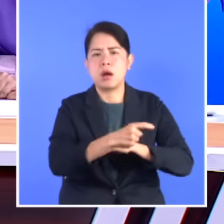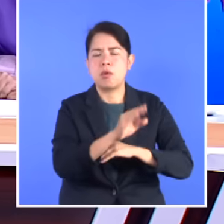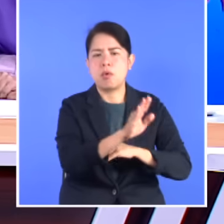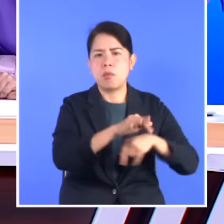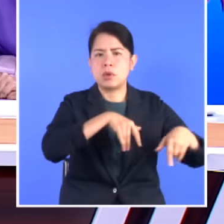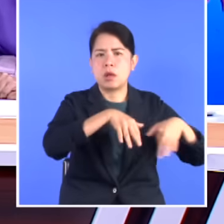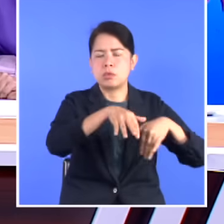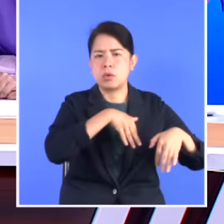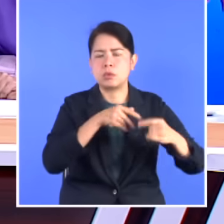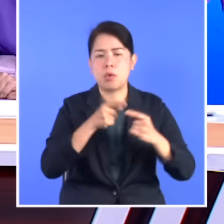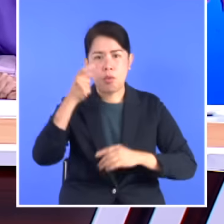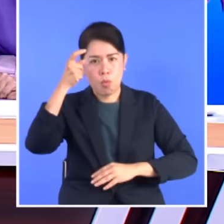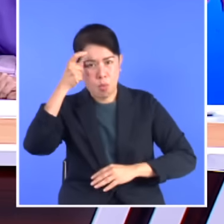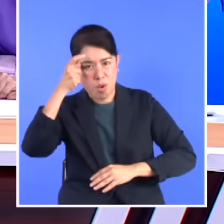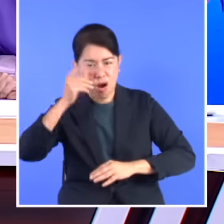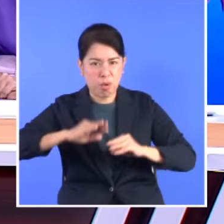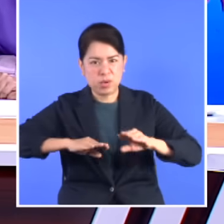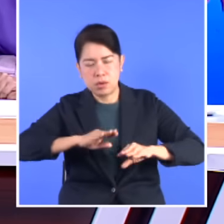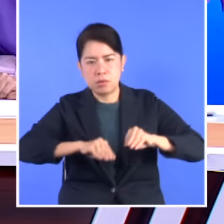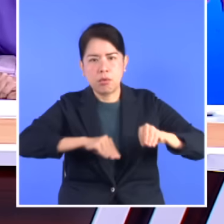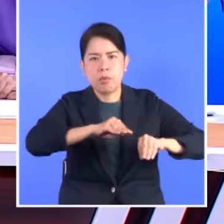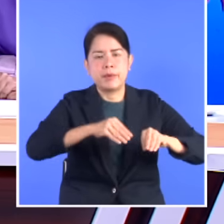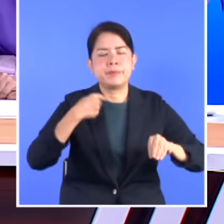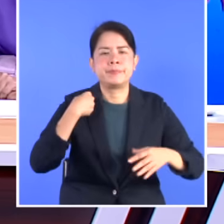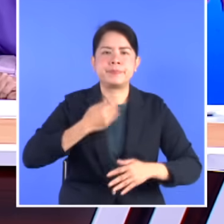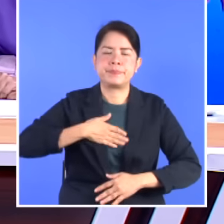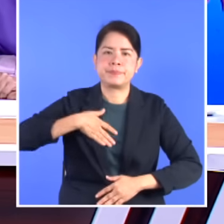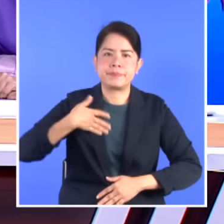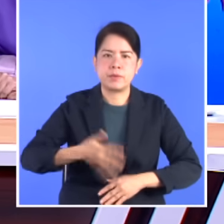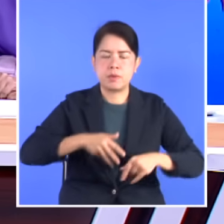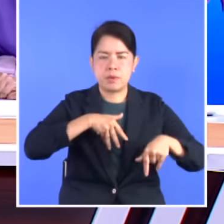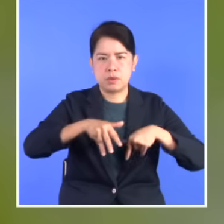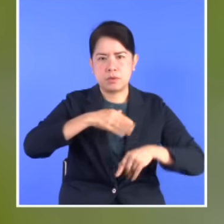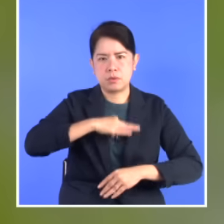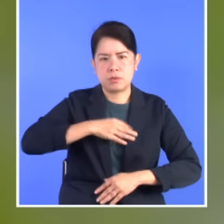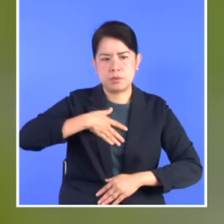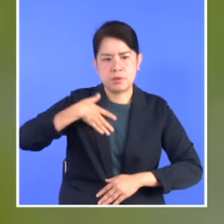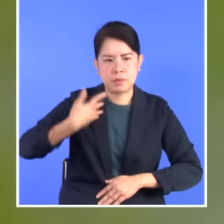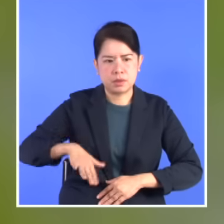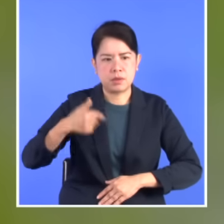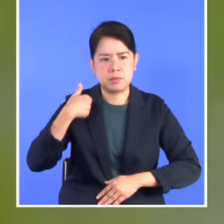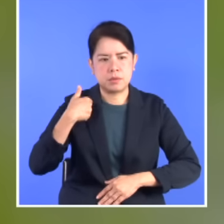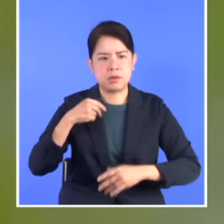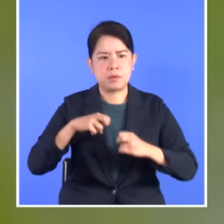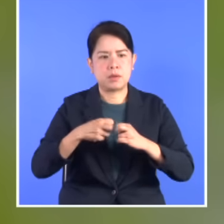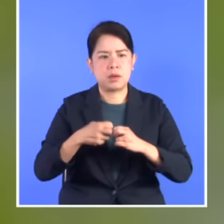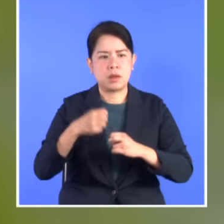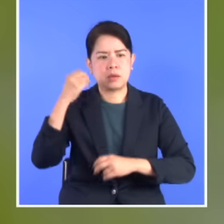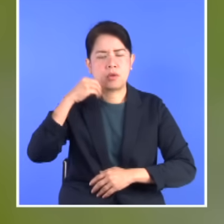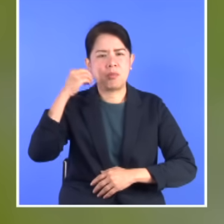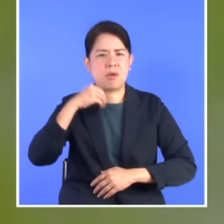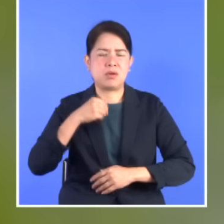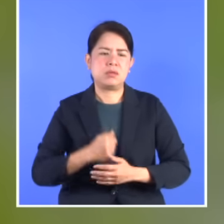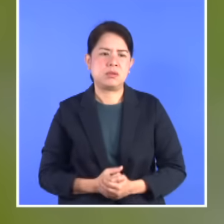ในเร็วๆนี้นี่นะครับเนี่ยทนทุกข์ทรมานนะชาวบ้านมา12ปีกับสภาวะแบบนี้ไปร้องเรียนที่ไหนนะครับ